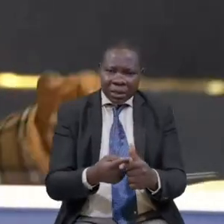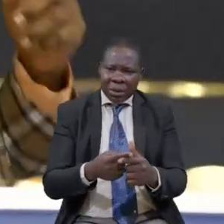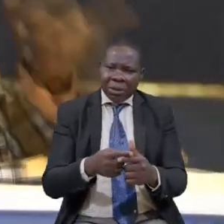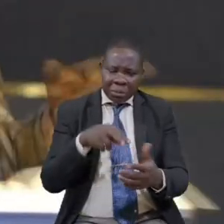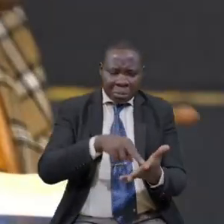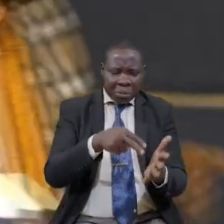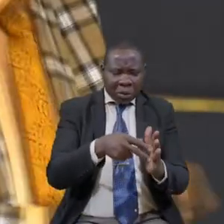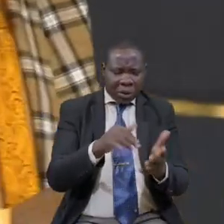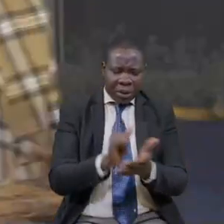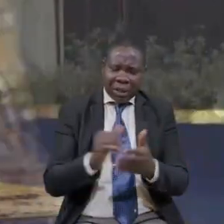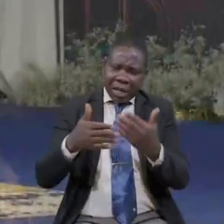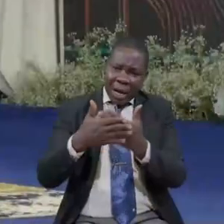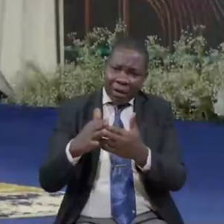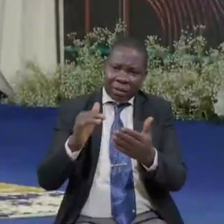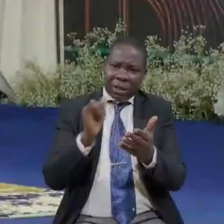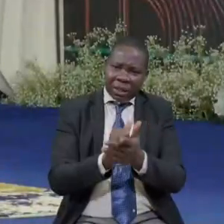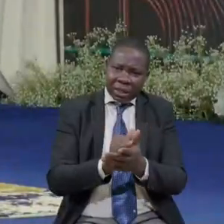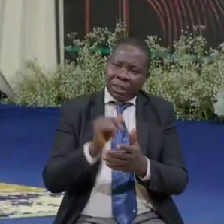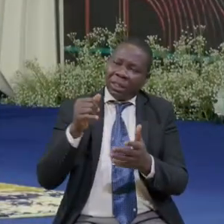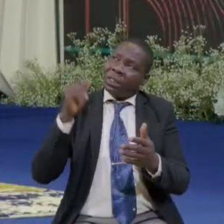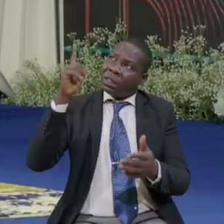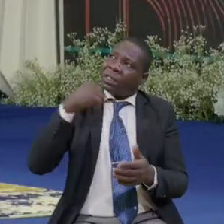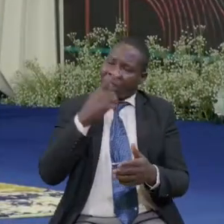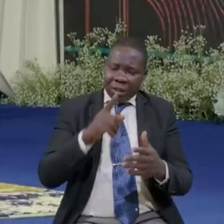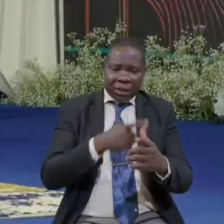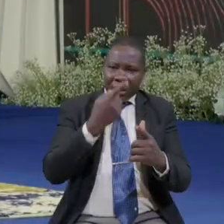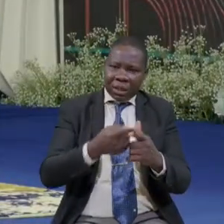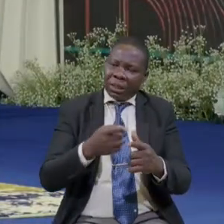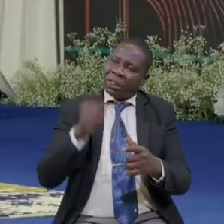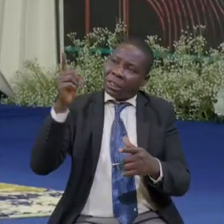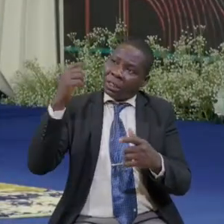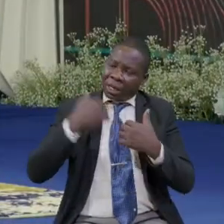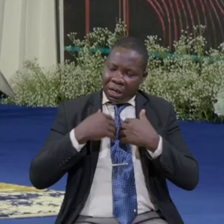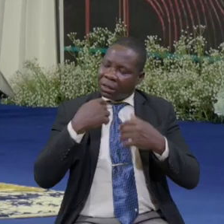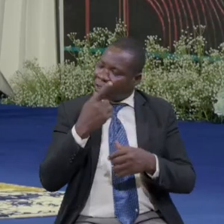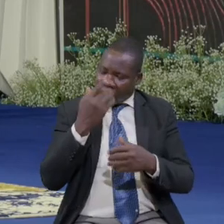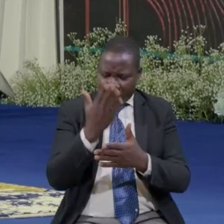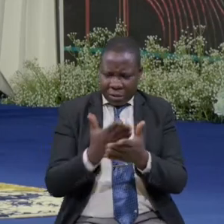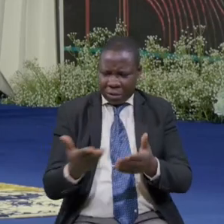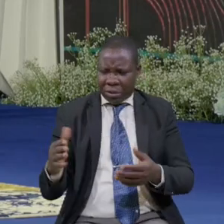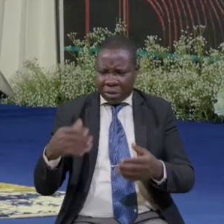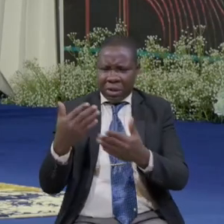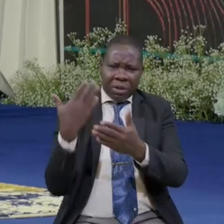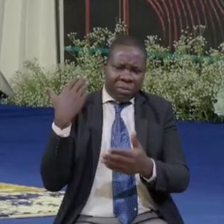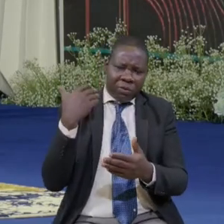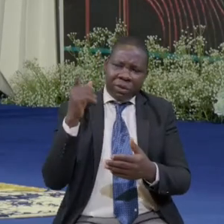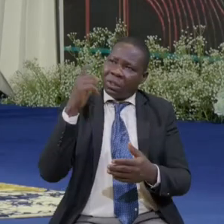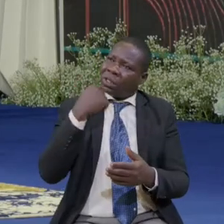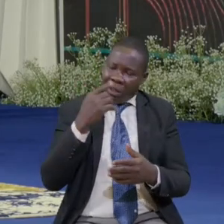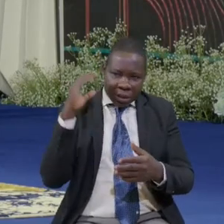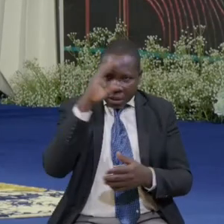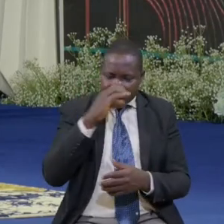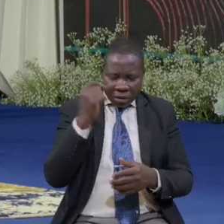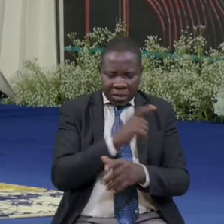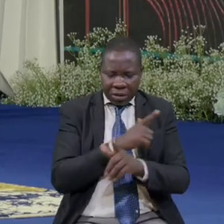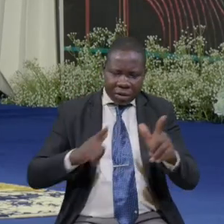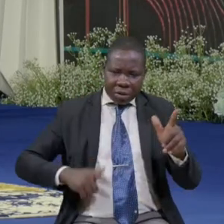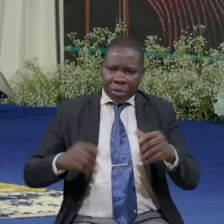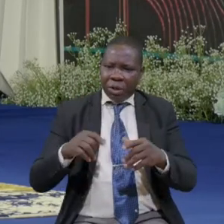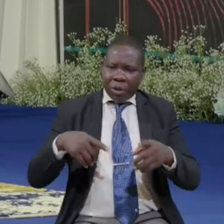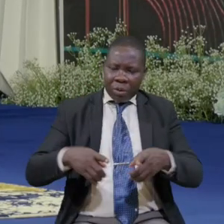dit « et puis » ou bien ensuite. Ça veut dire que quelque chose était dit au départ. Il